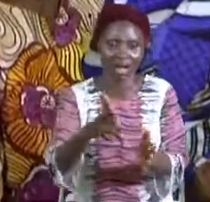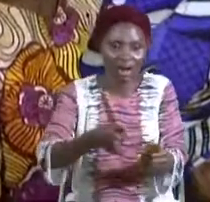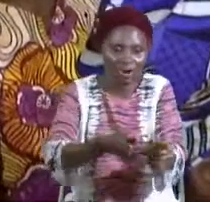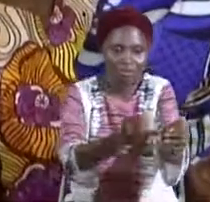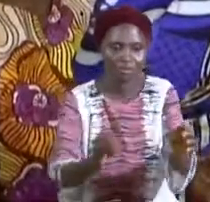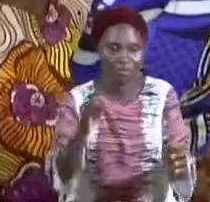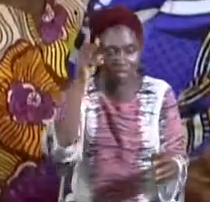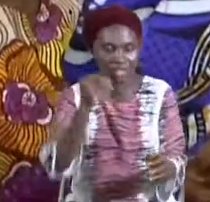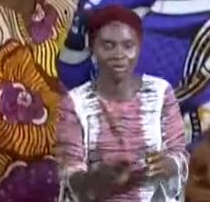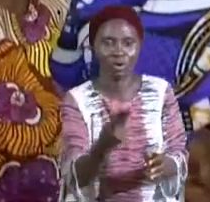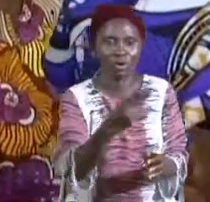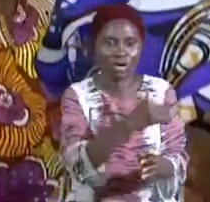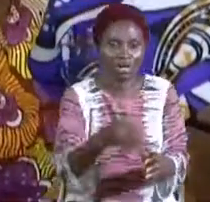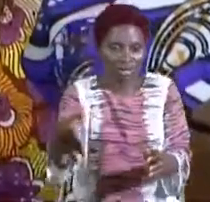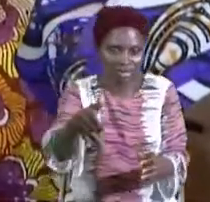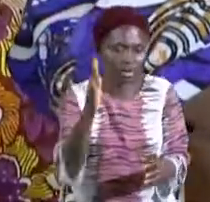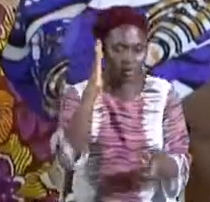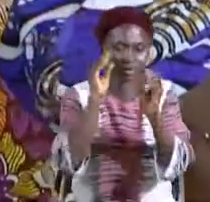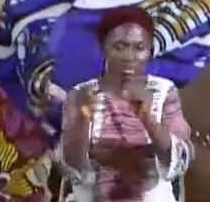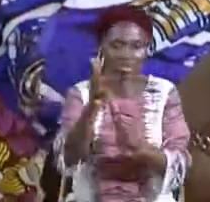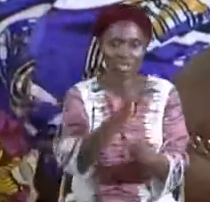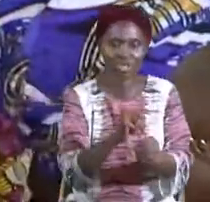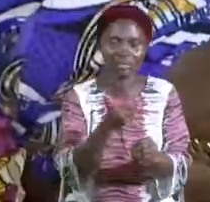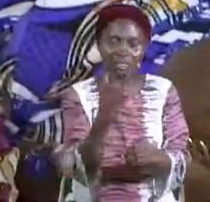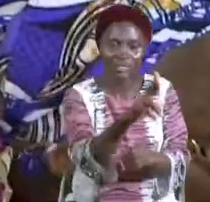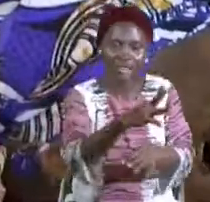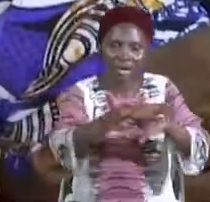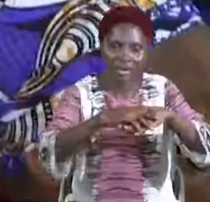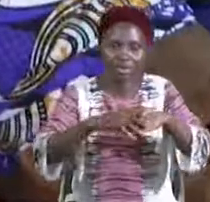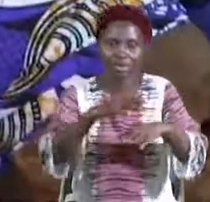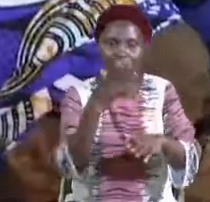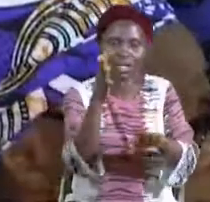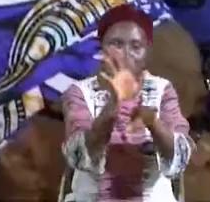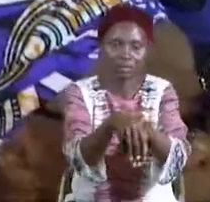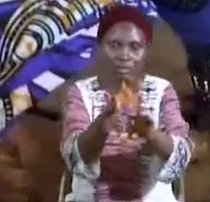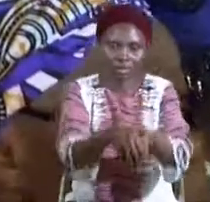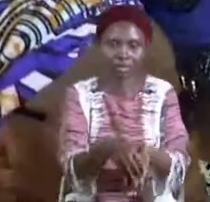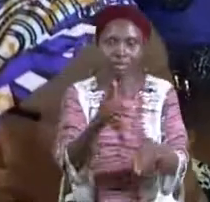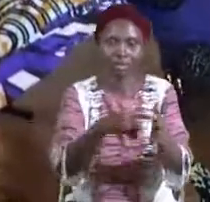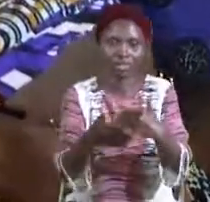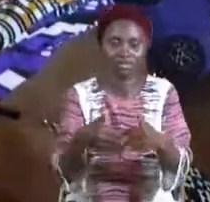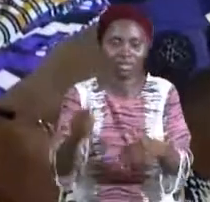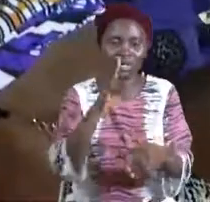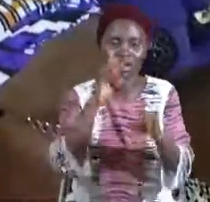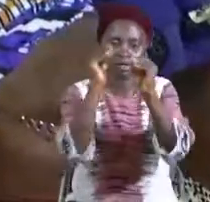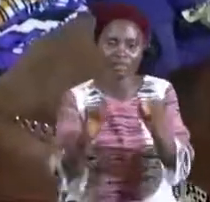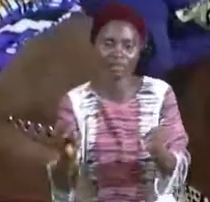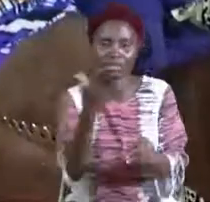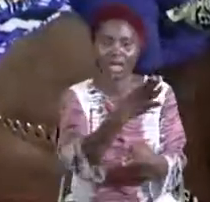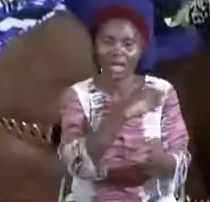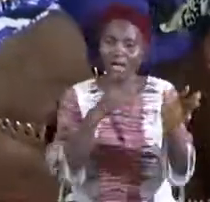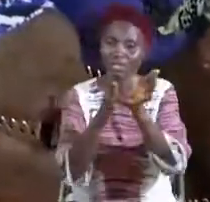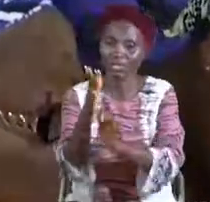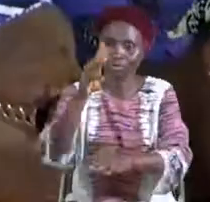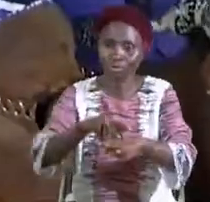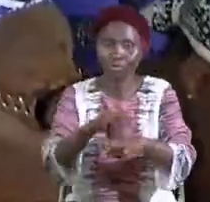tradition, on va leur enseigner la religion, on va leur enseigner l'hypocrisie, et ils vont lui enseigner tout ce qu'ils enseignent. Et Jésus-Christ a dit, ne retourne pas